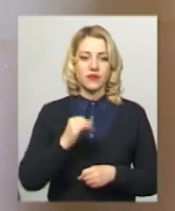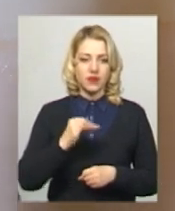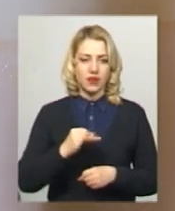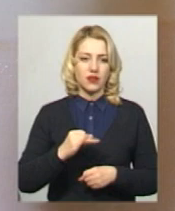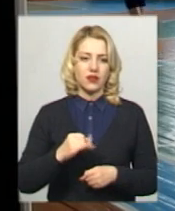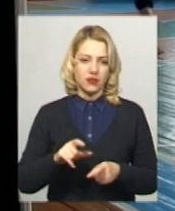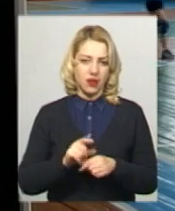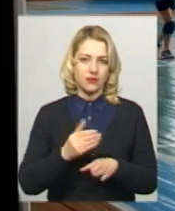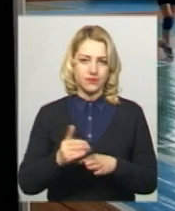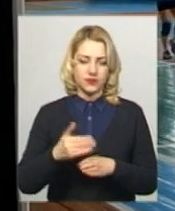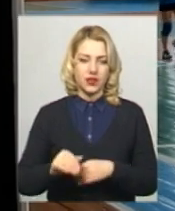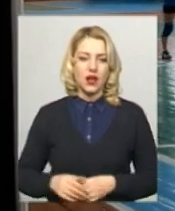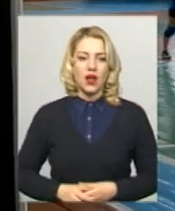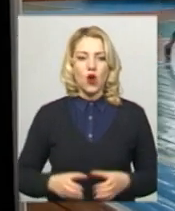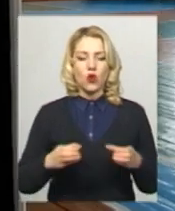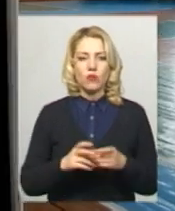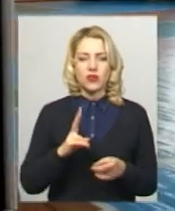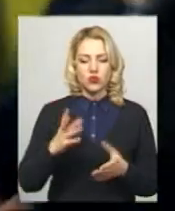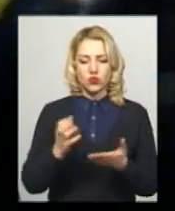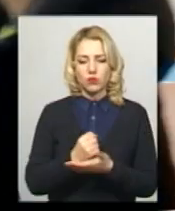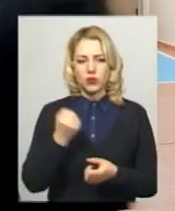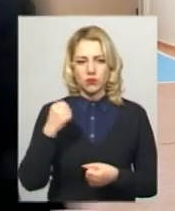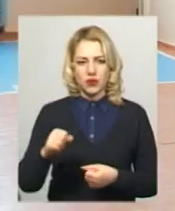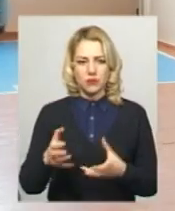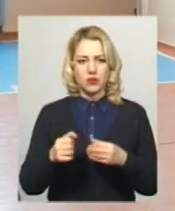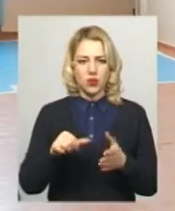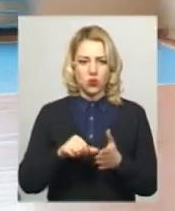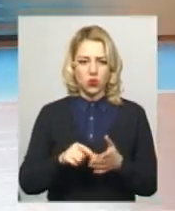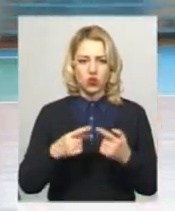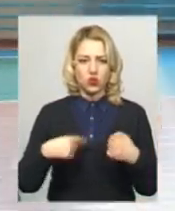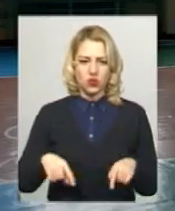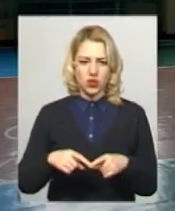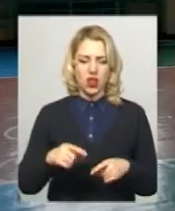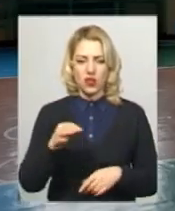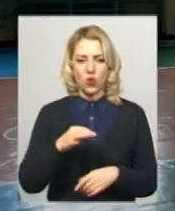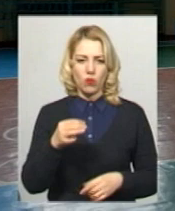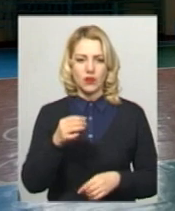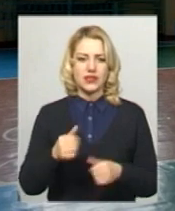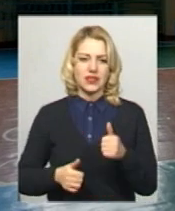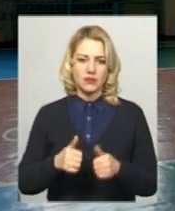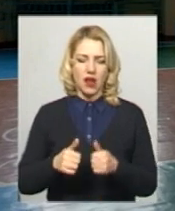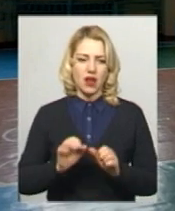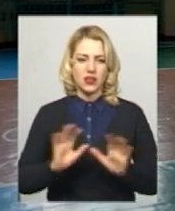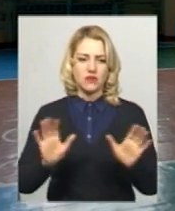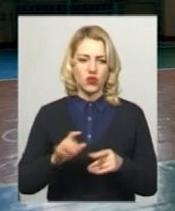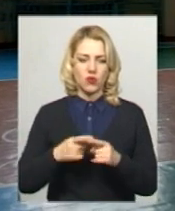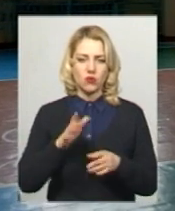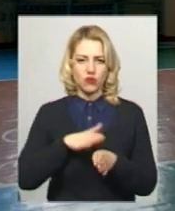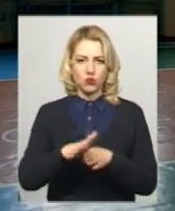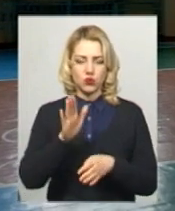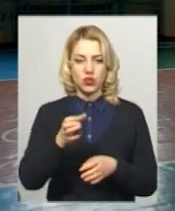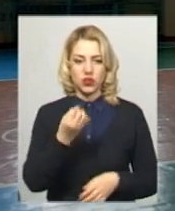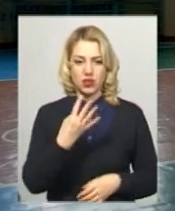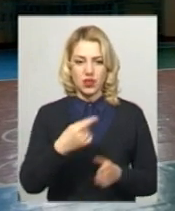по маслу. Команда, яка здобуде перемогу, візьме участь у зональних обласних змаганнях з волейболу. Відбудуться вони